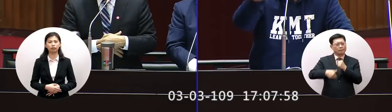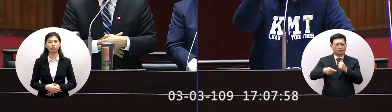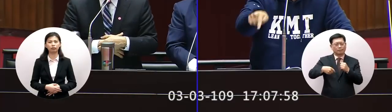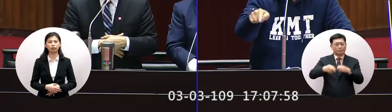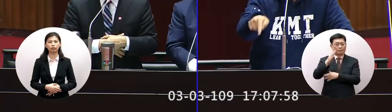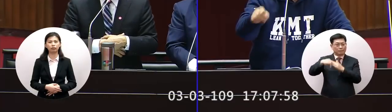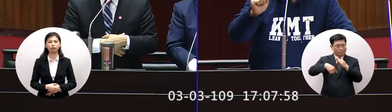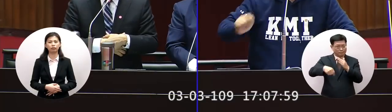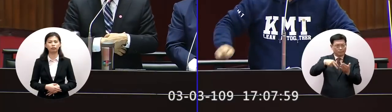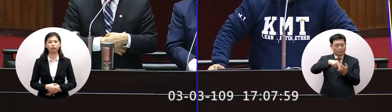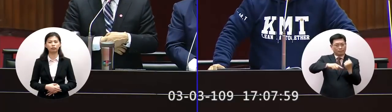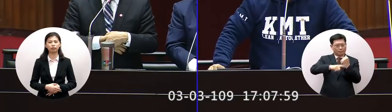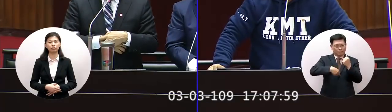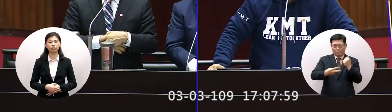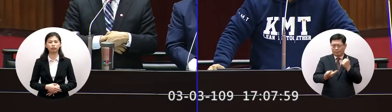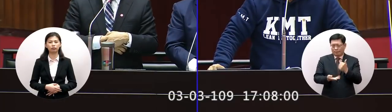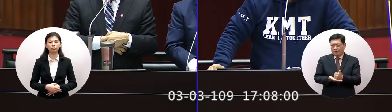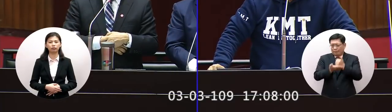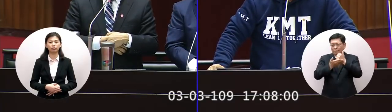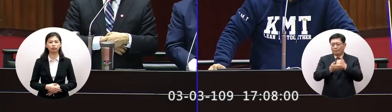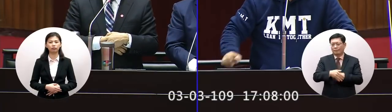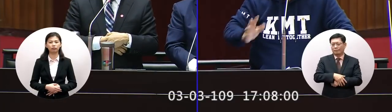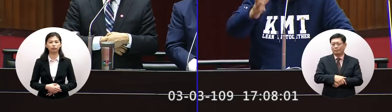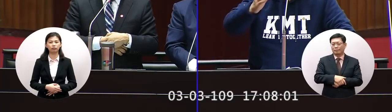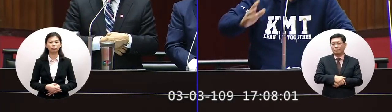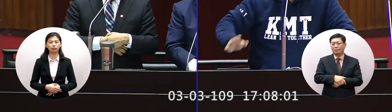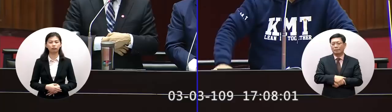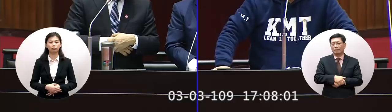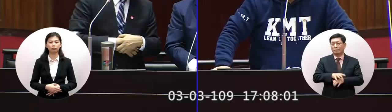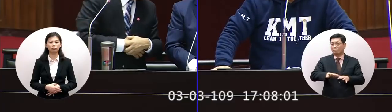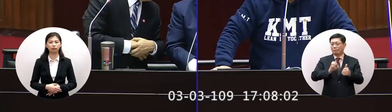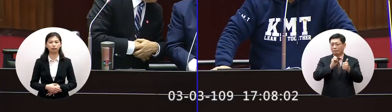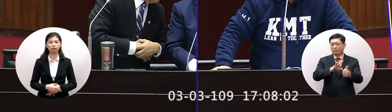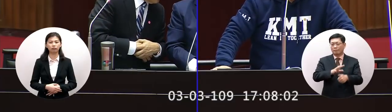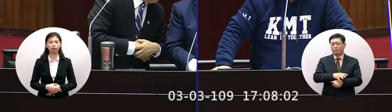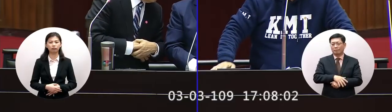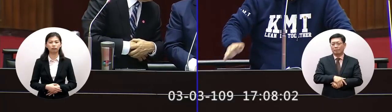行政院跟立法院的尊严呐。我来讲，